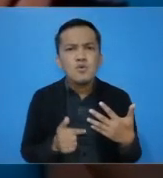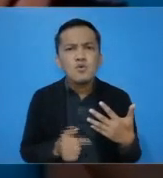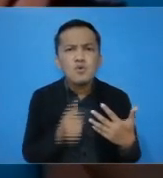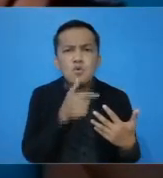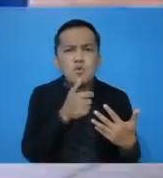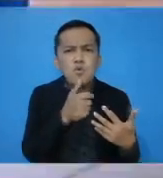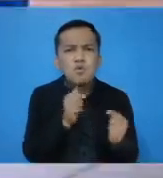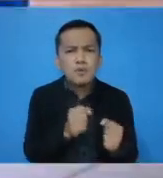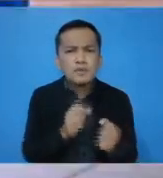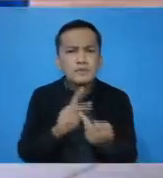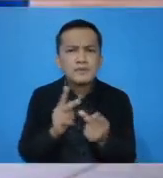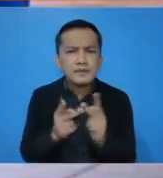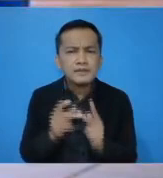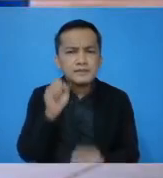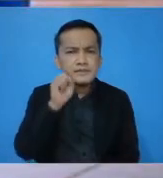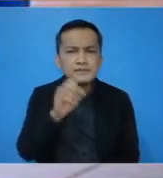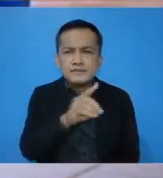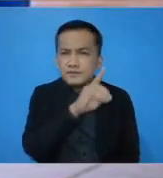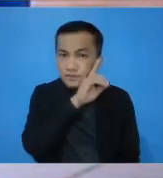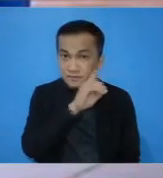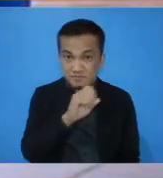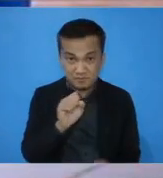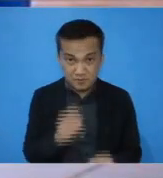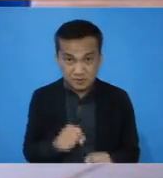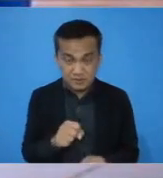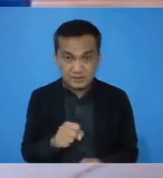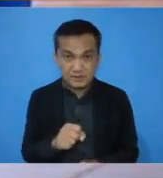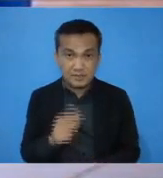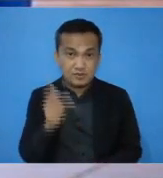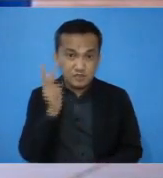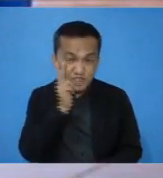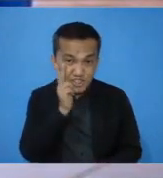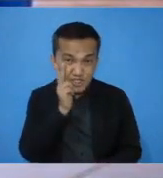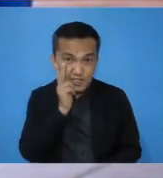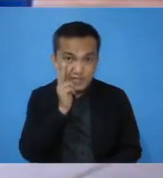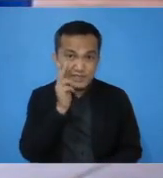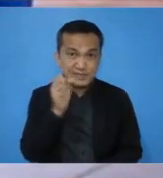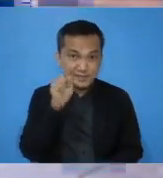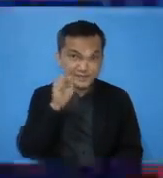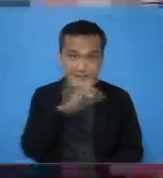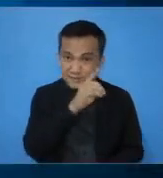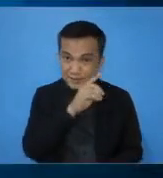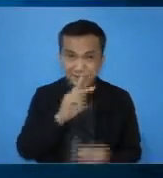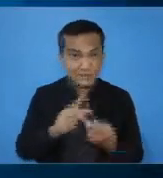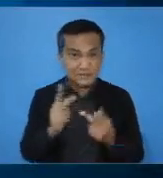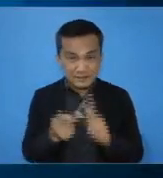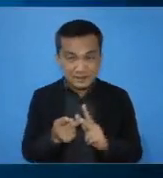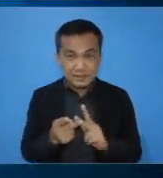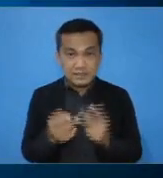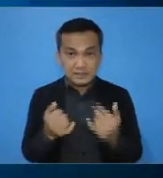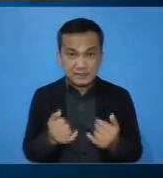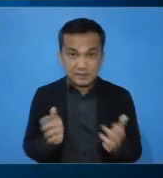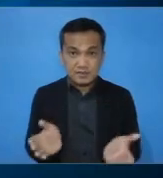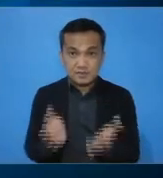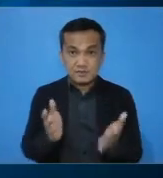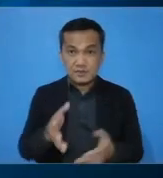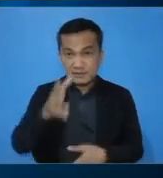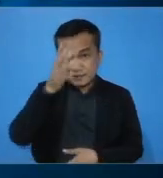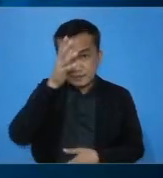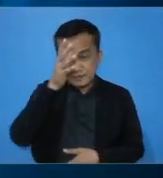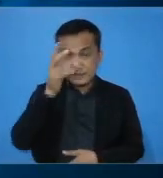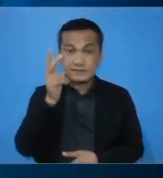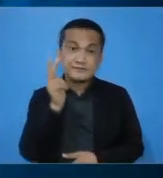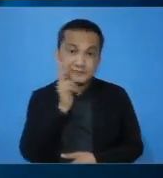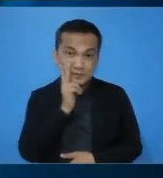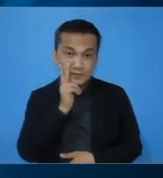Mayor Sara? Pwede kaya ang Duterte-Duterte tandem? Lalo't hinihimok ngayon ang ama niyang si Pangulong Duterte na